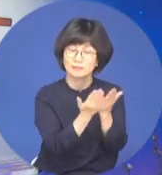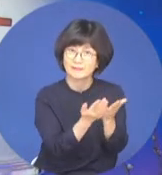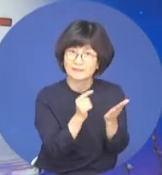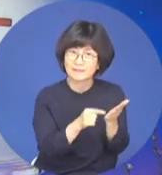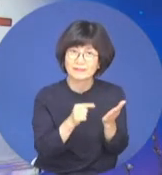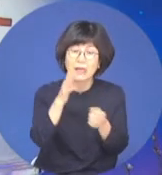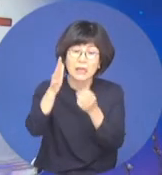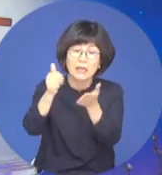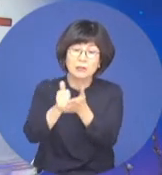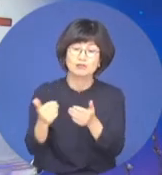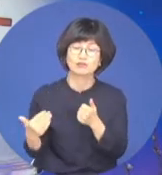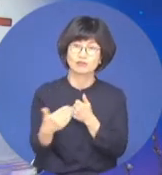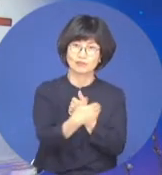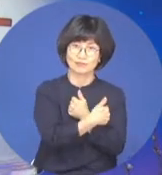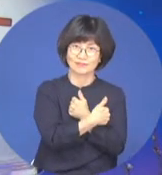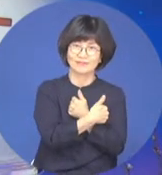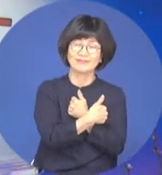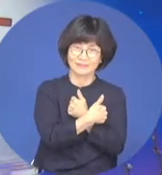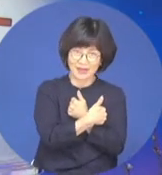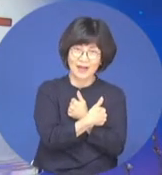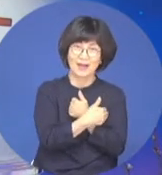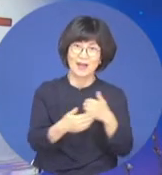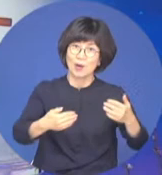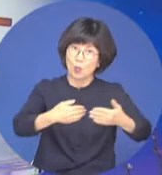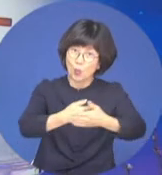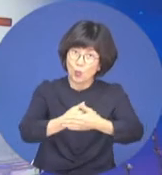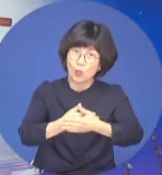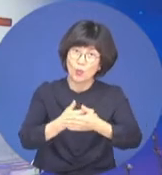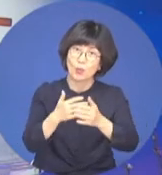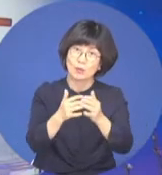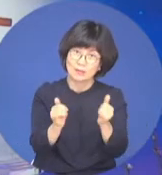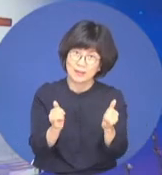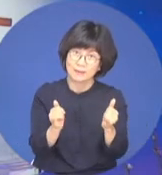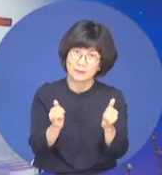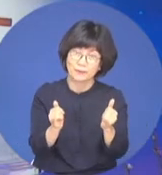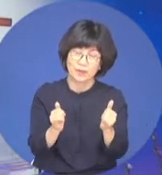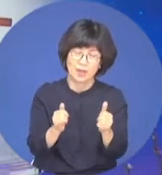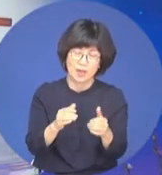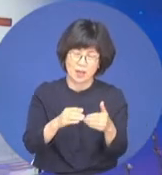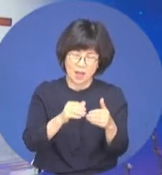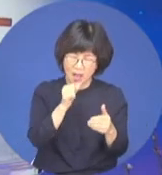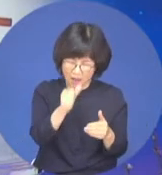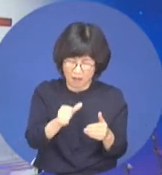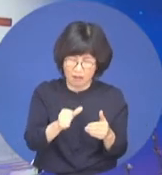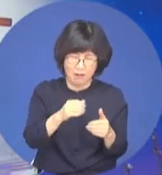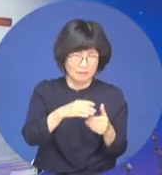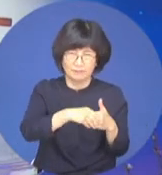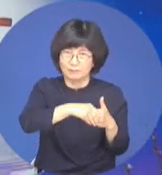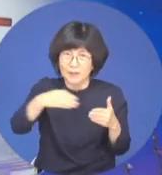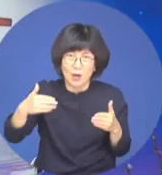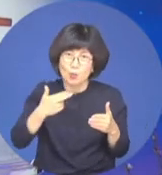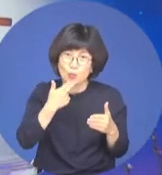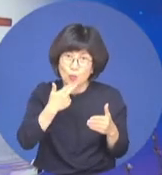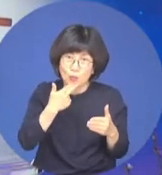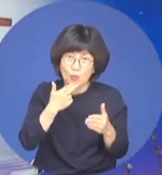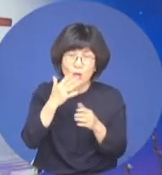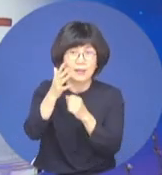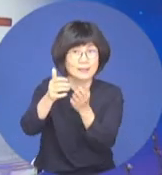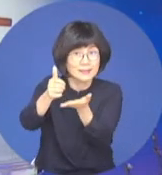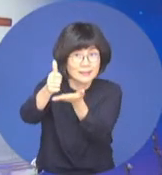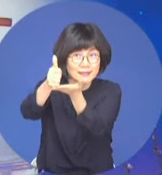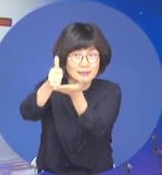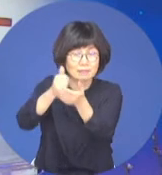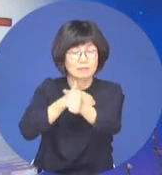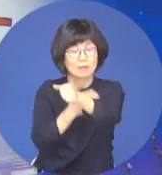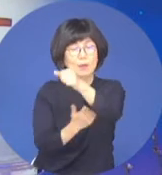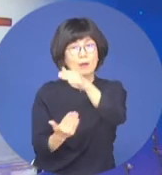안아주시고 포옹해 주시는 분이다, 우리를 절대 놓지 않고 붙잡아 주시는 분이다, 그러므로 전능하신 하나님을